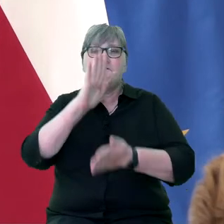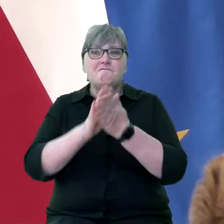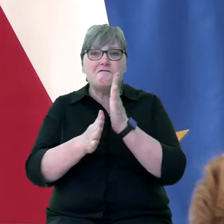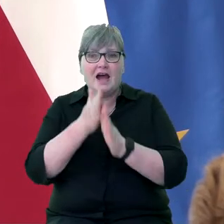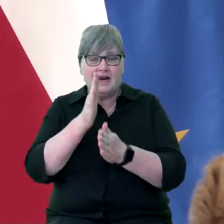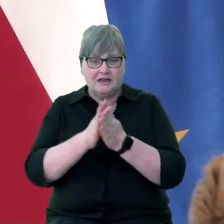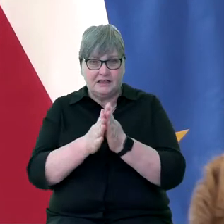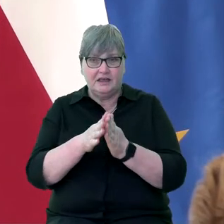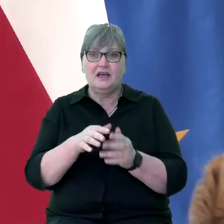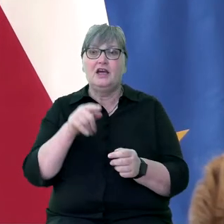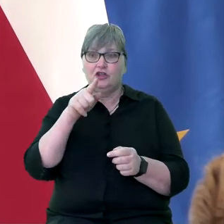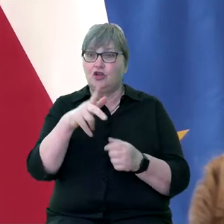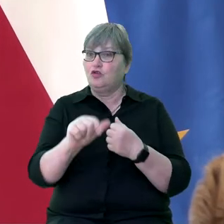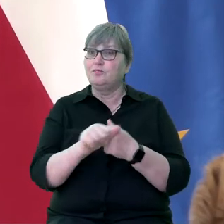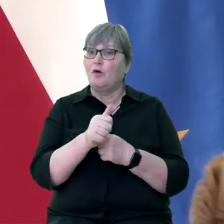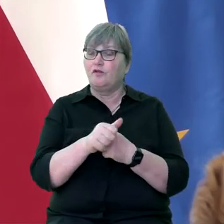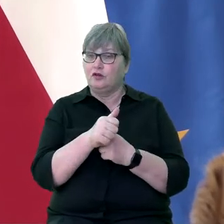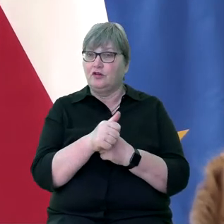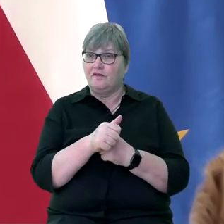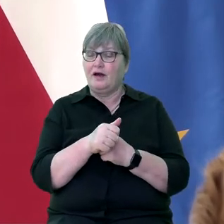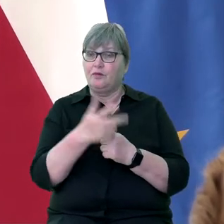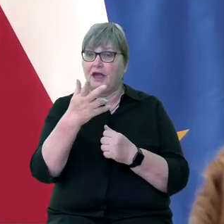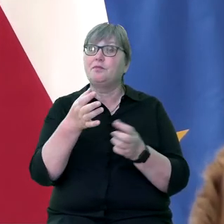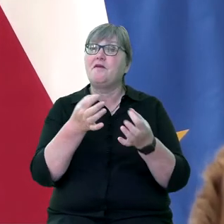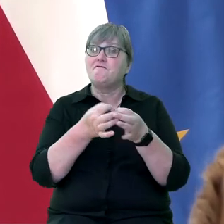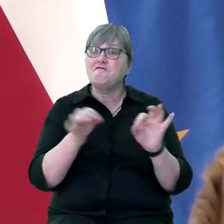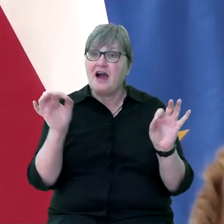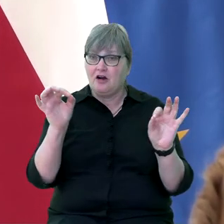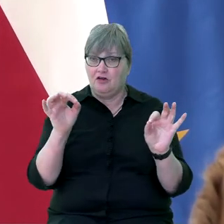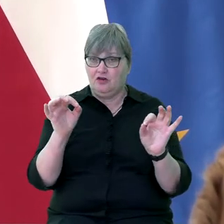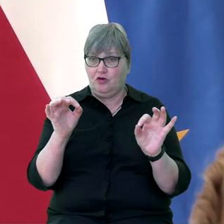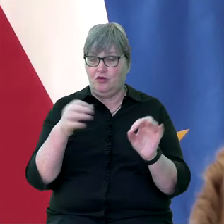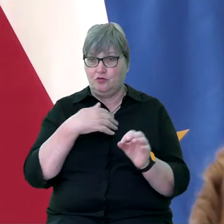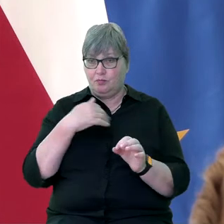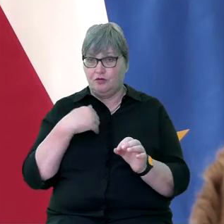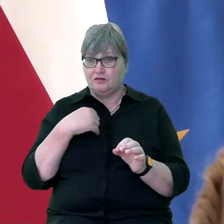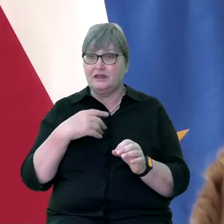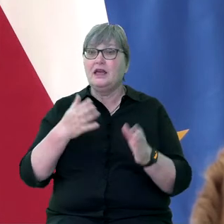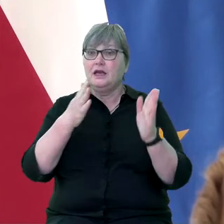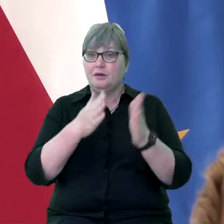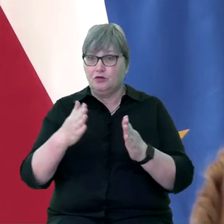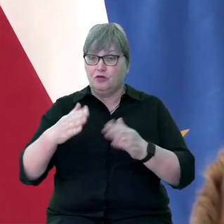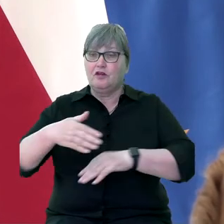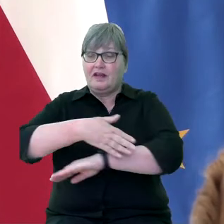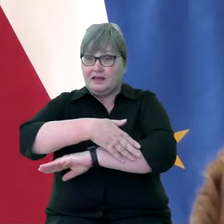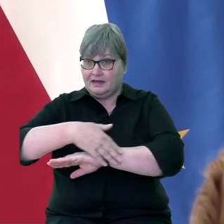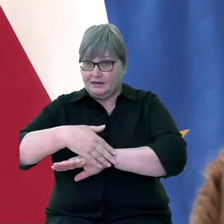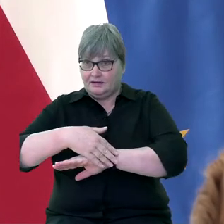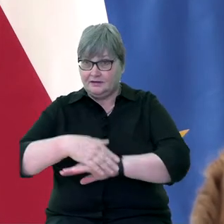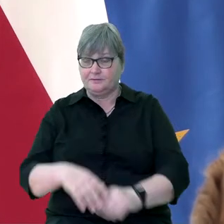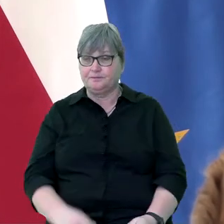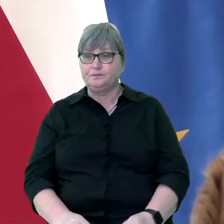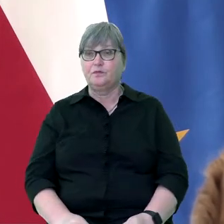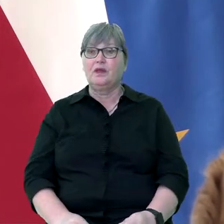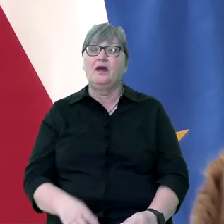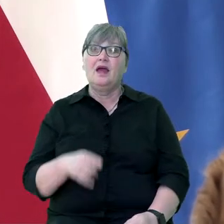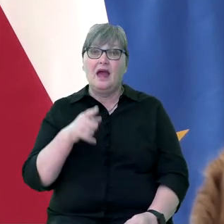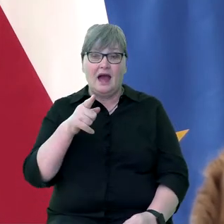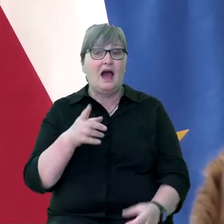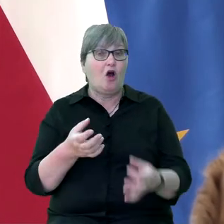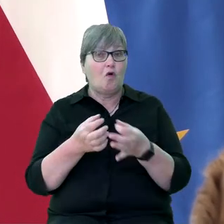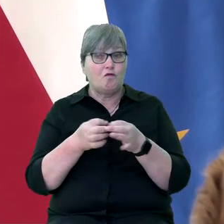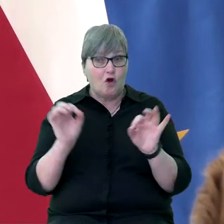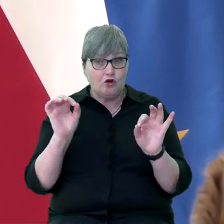o utrwaleniu i ostatecznym kształcie granic ówczesnej Polski. A przecież o jej